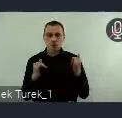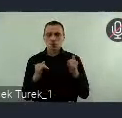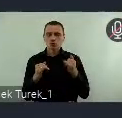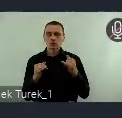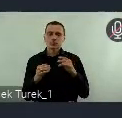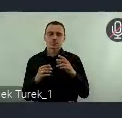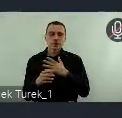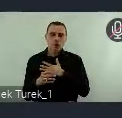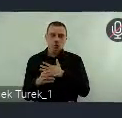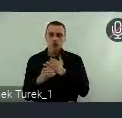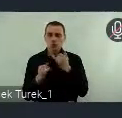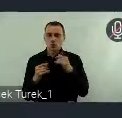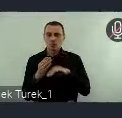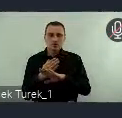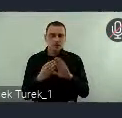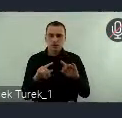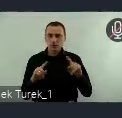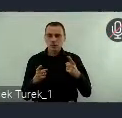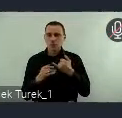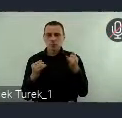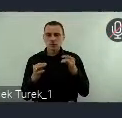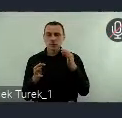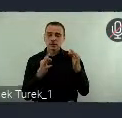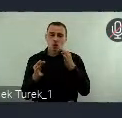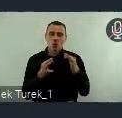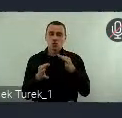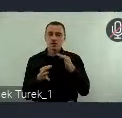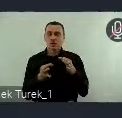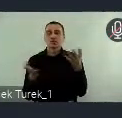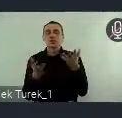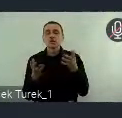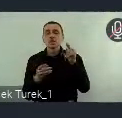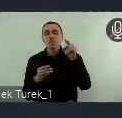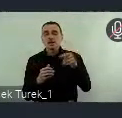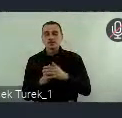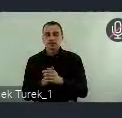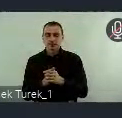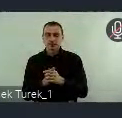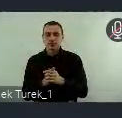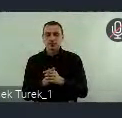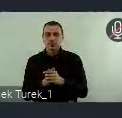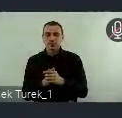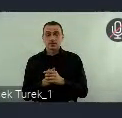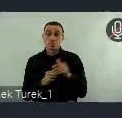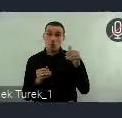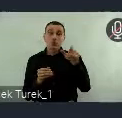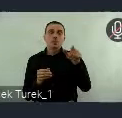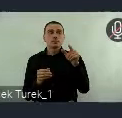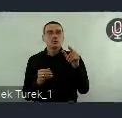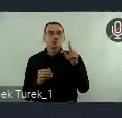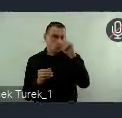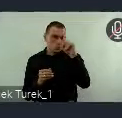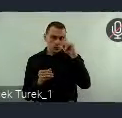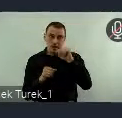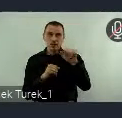rekonstrukcji wydarzeń historycznych znowu by się Trzeba było zastanowić gdzie to będzie który jak Jacy będą odbiorcy być może można znaleźć takie miejsce że